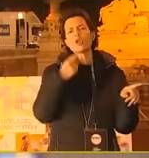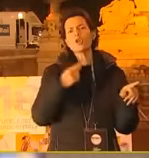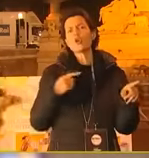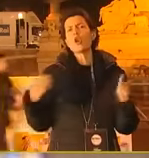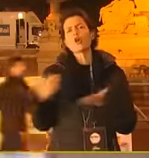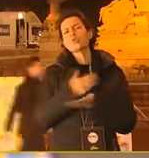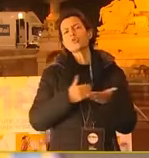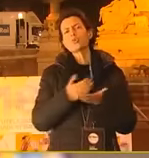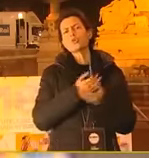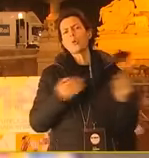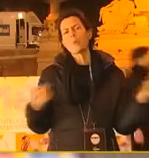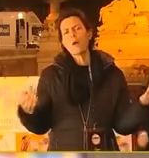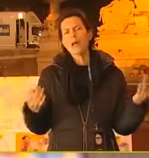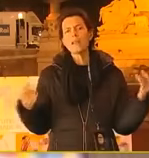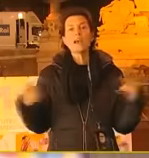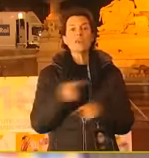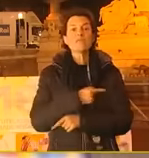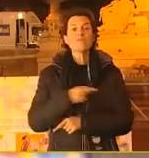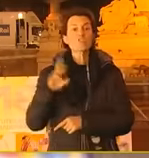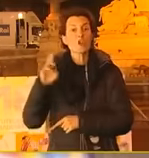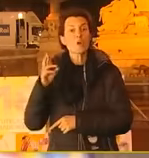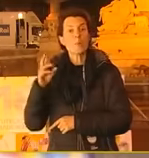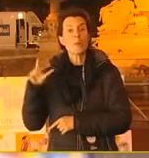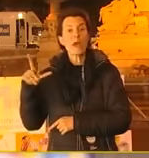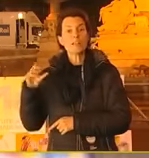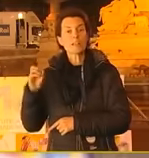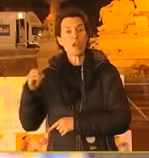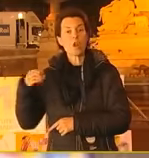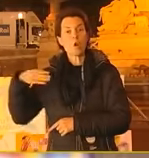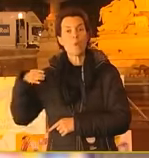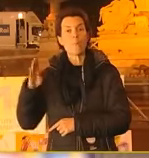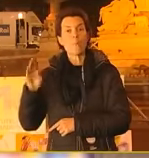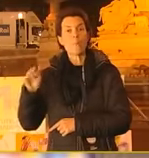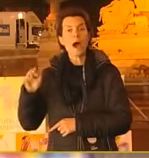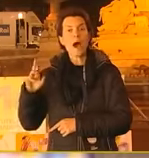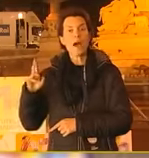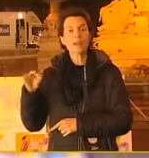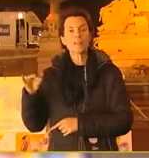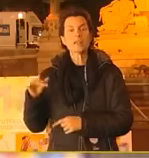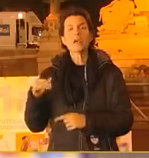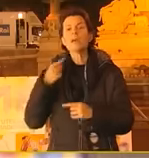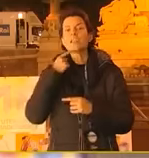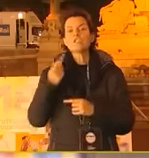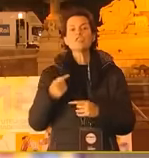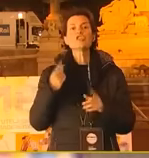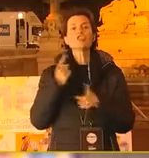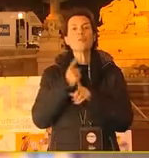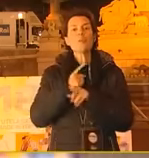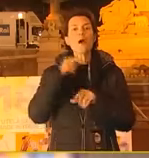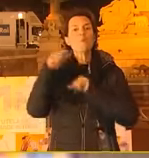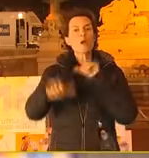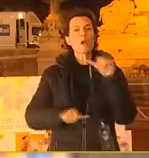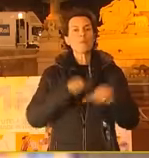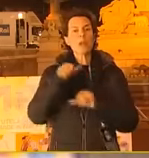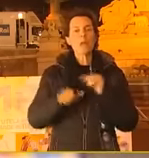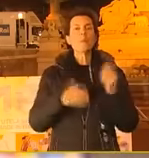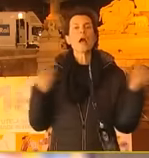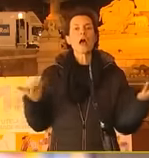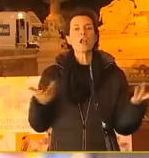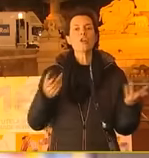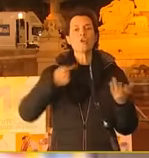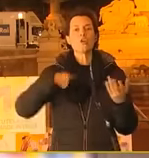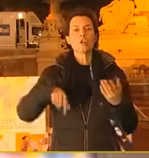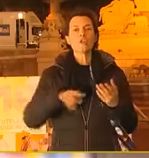E lei e la sua squadra hanno il coraggio di metterci la faccia e di dire dobbiamo cambiare. Allora noi glielo dobbiamo